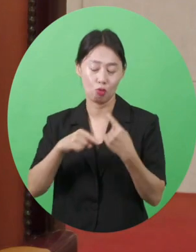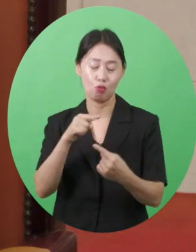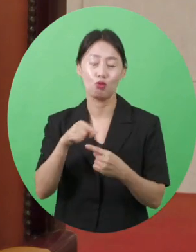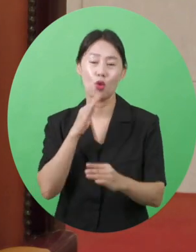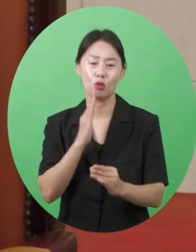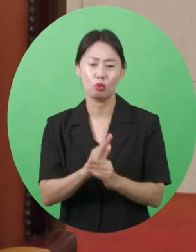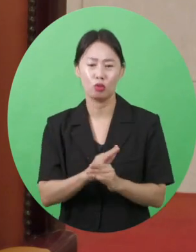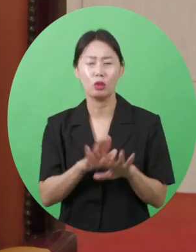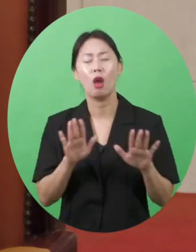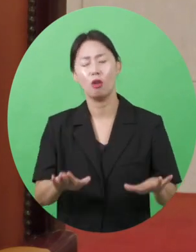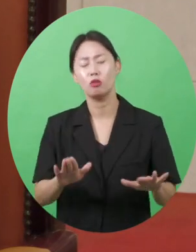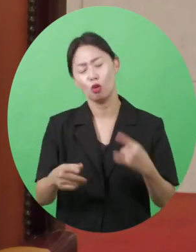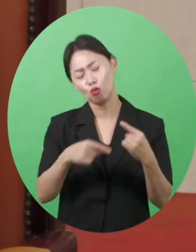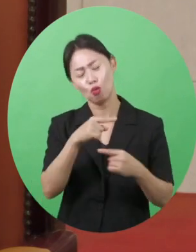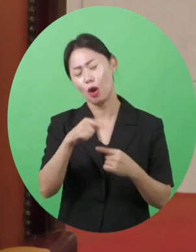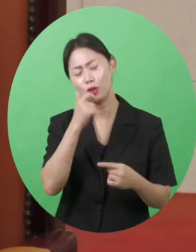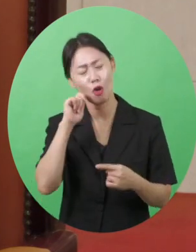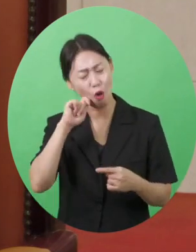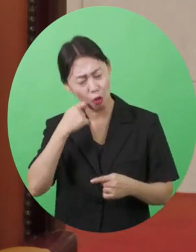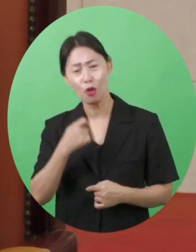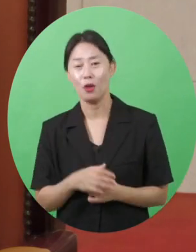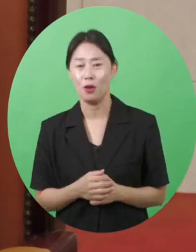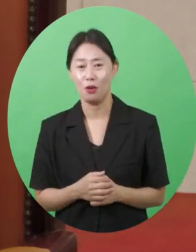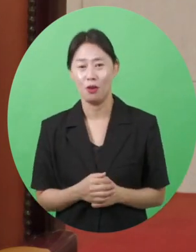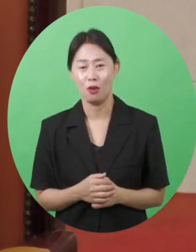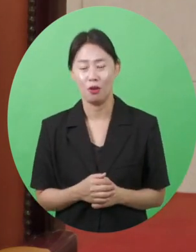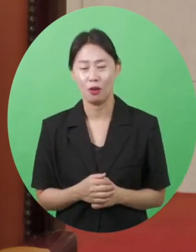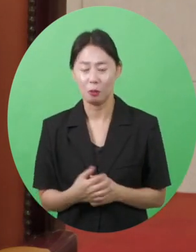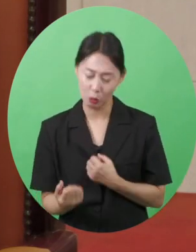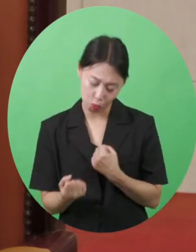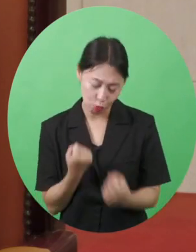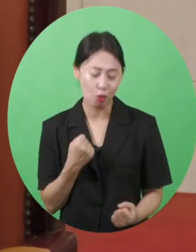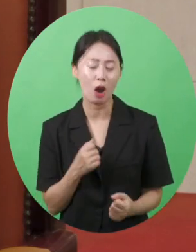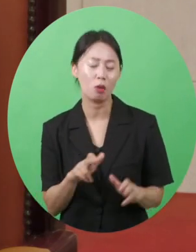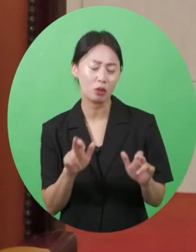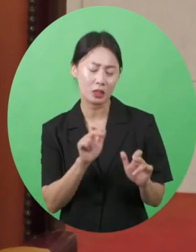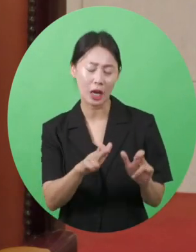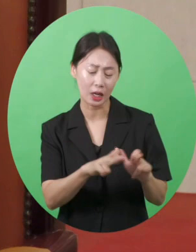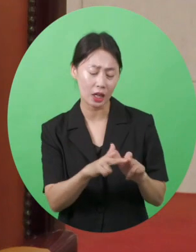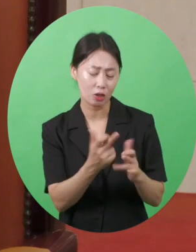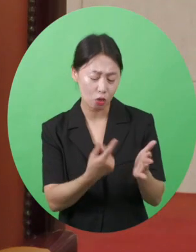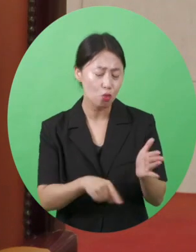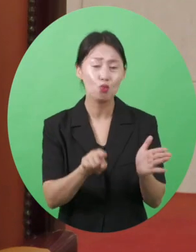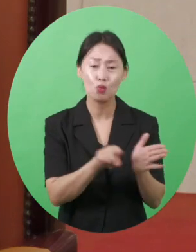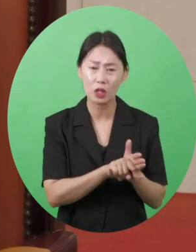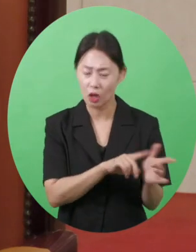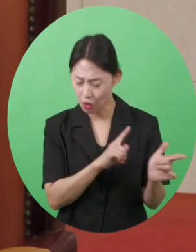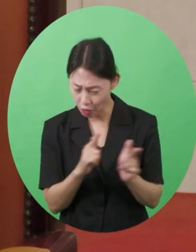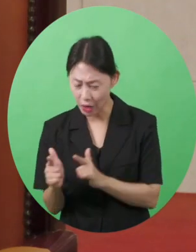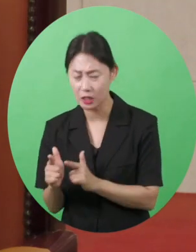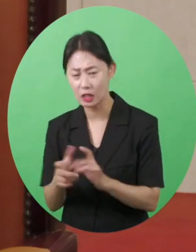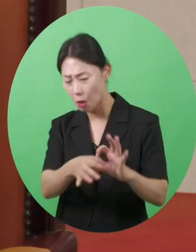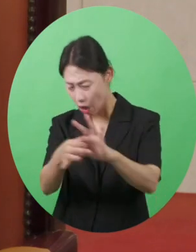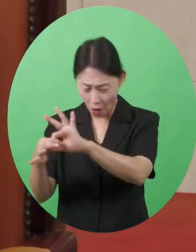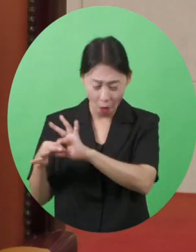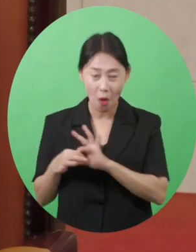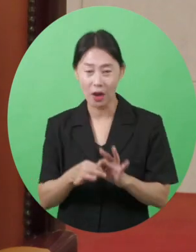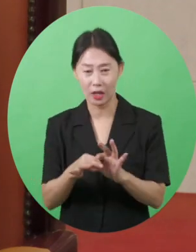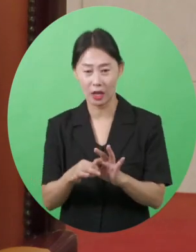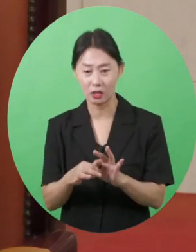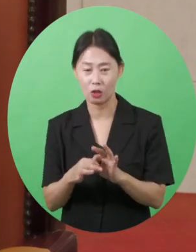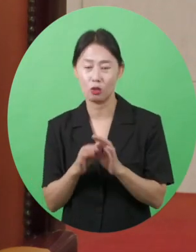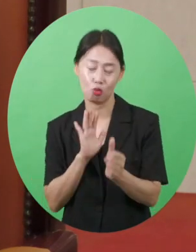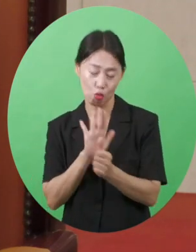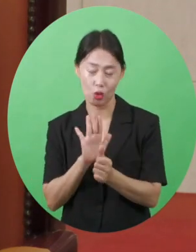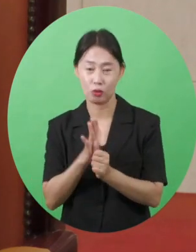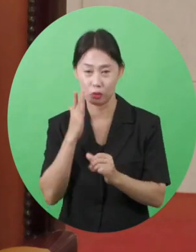현재 여러 가지 어려움이 있습니다. 그럼에도 불구하고 이용자들의 보통의 삶을 위해서 다양한 기관들과의 협업을 통해서 이